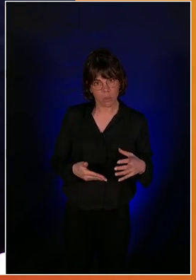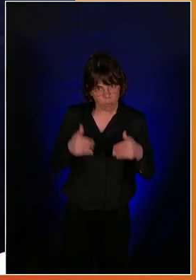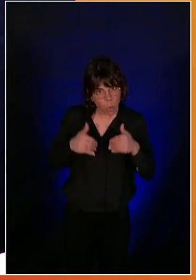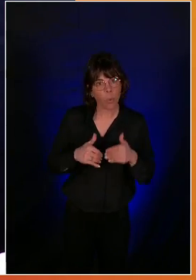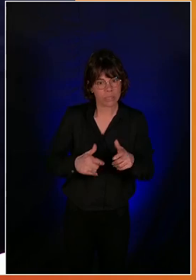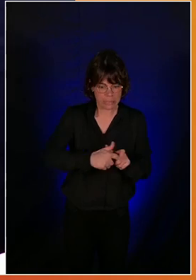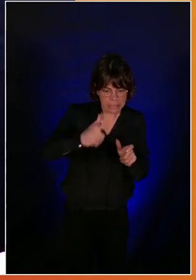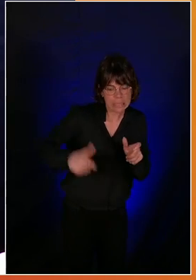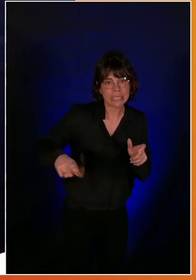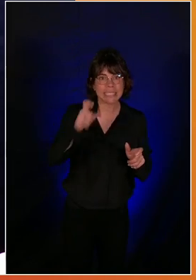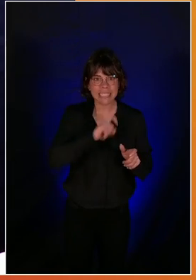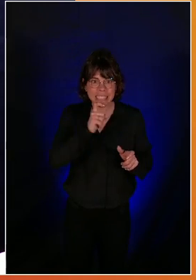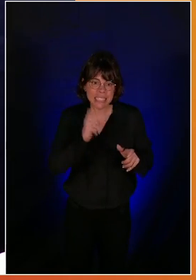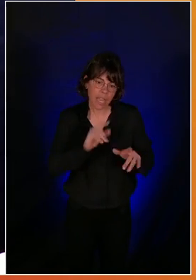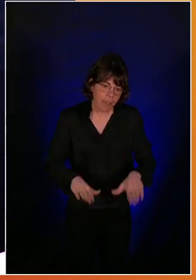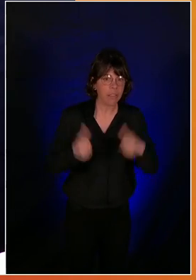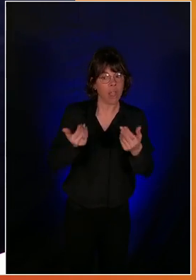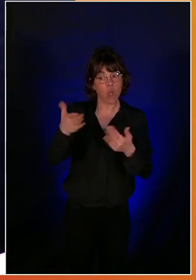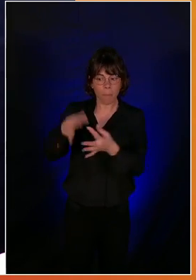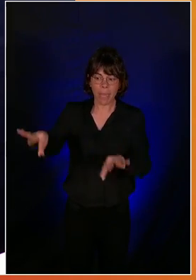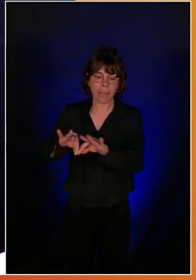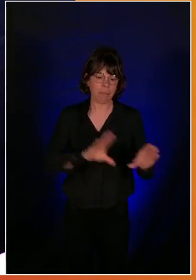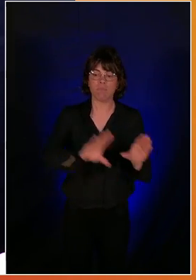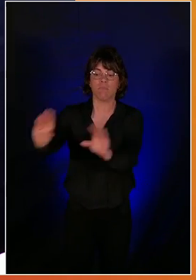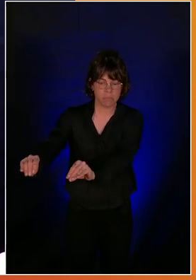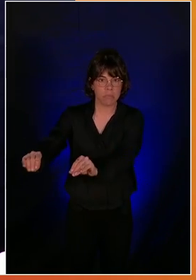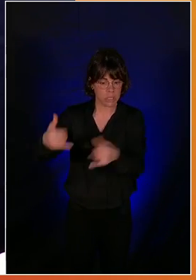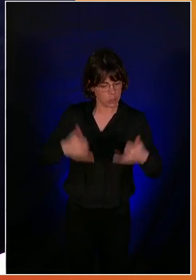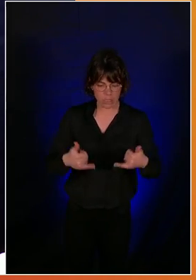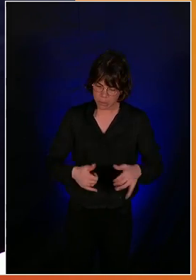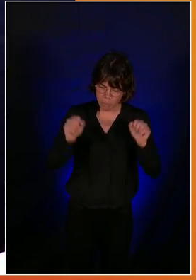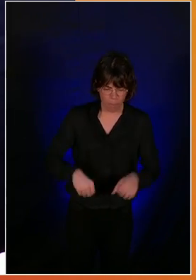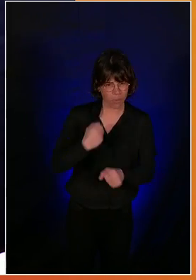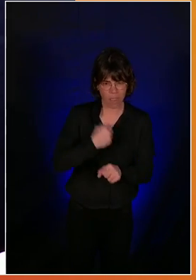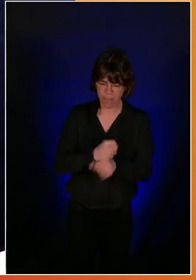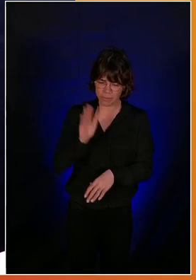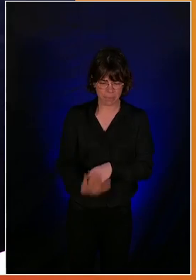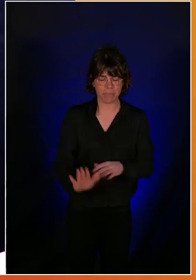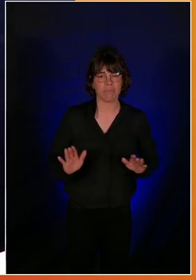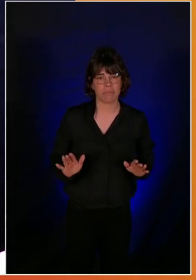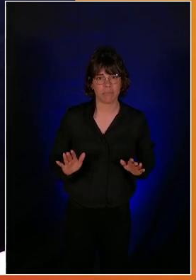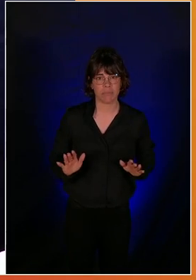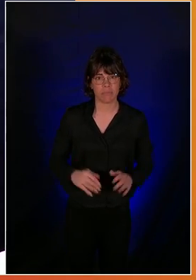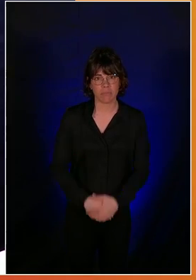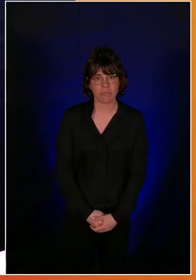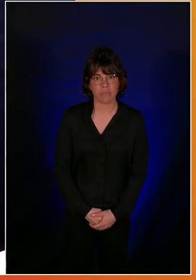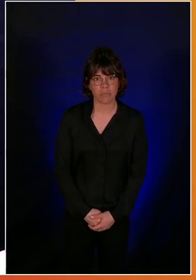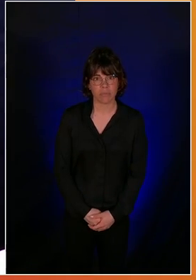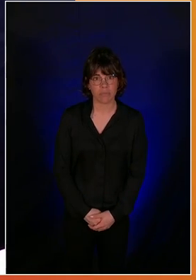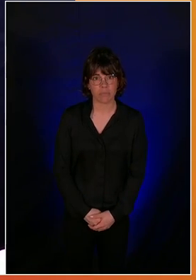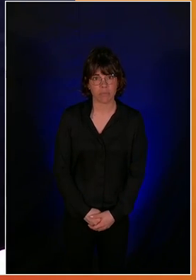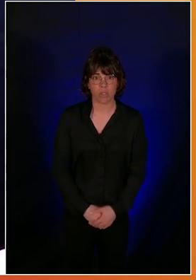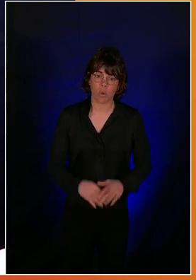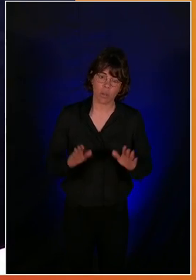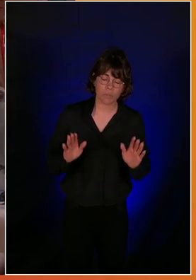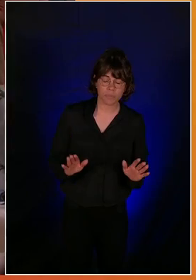l'industrie métallurgique au lieu qu'elle se délocalise tous les ans sur notre territoire donc voilà je tiens